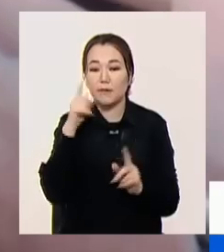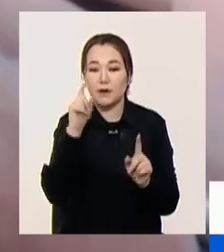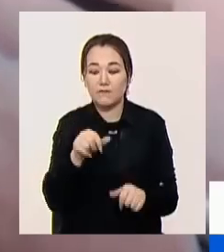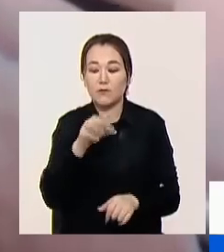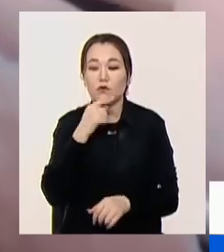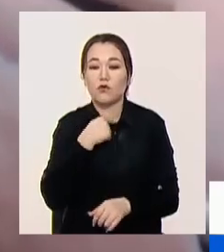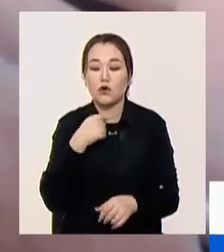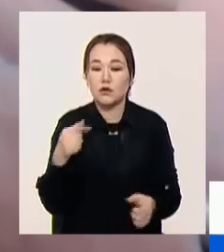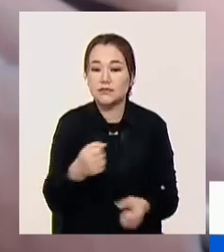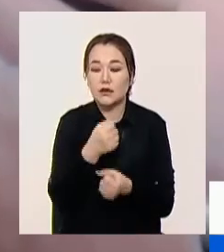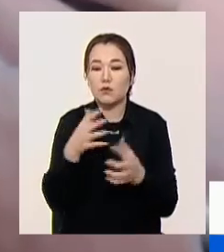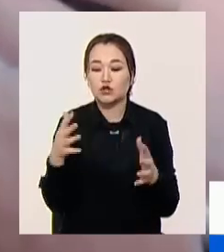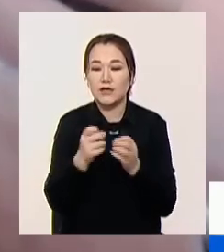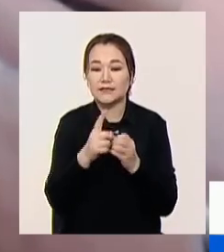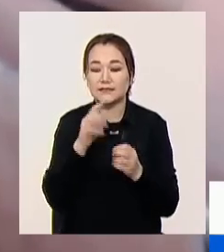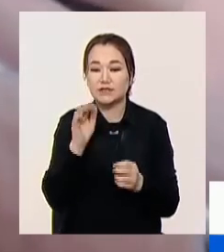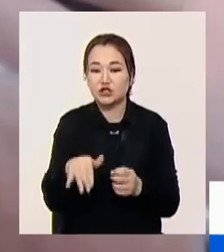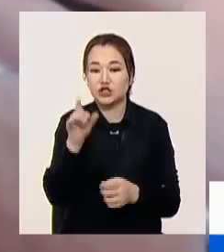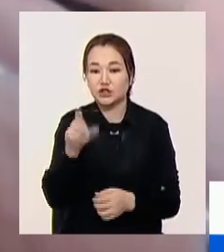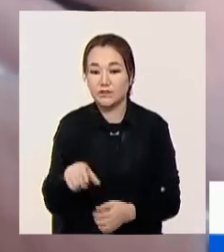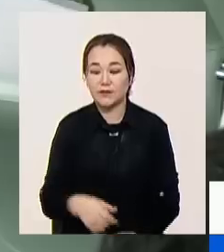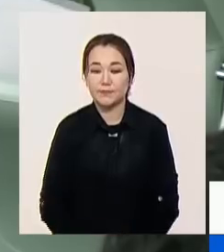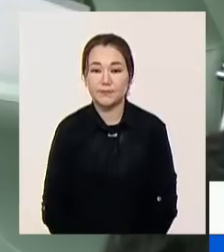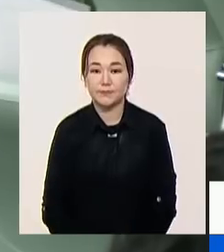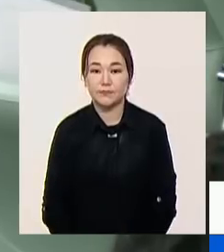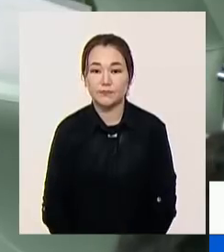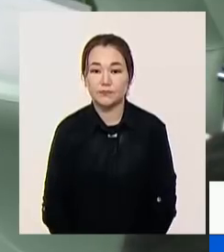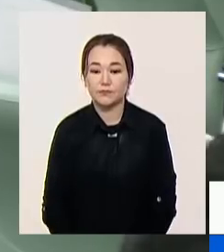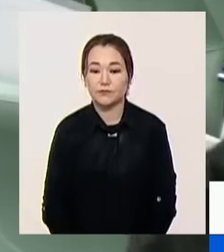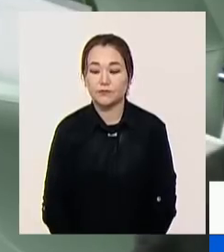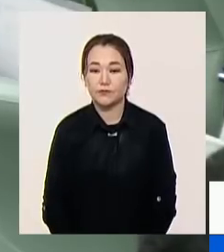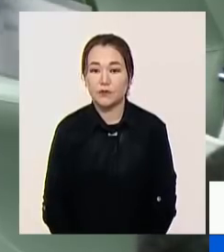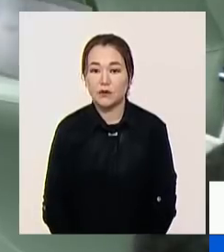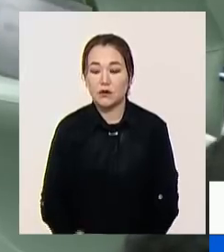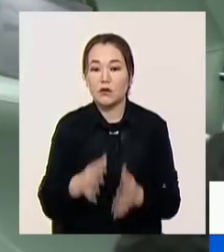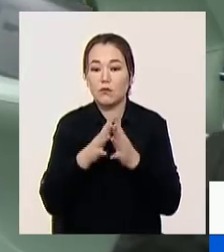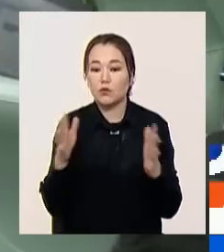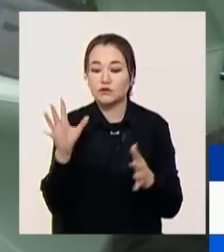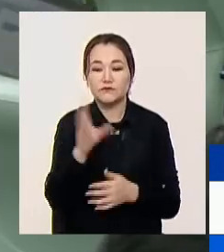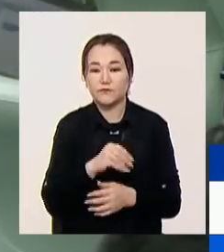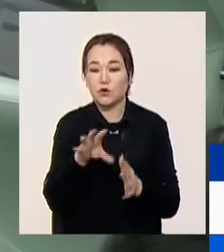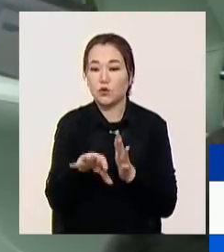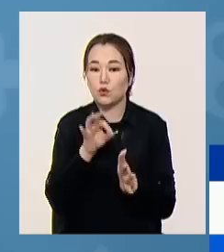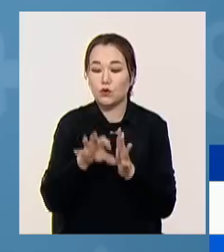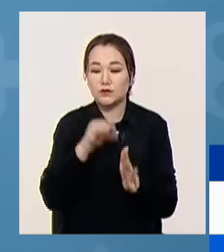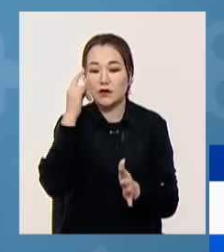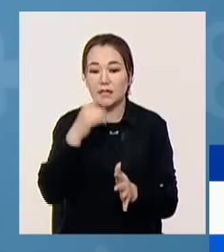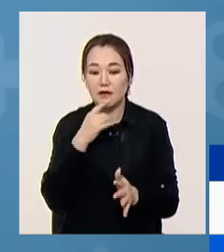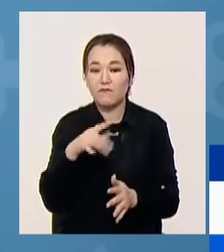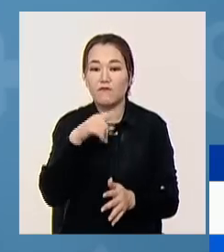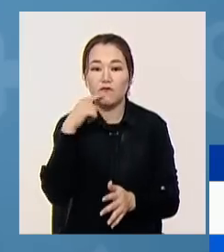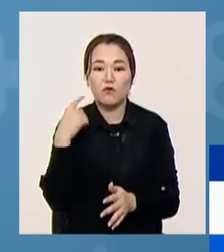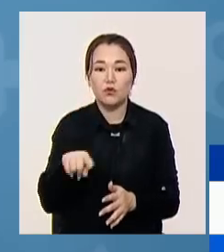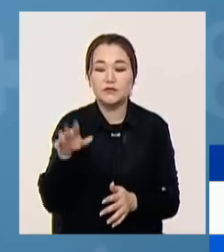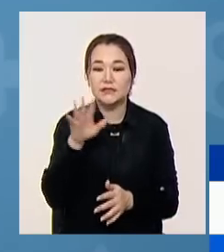голоса воспользовались больше 11 000 человек. Больше всего проголосовавших казахстанцев в России